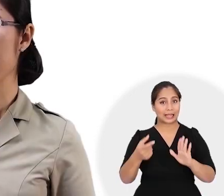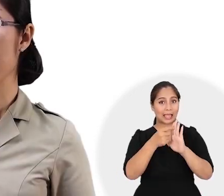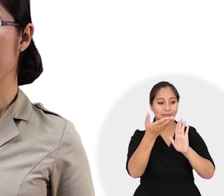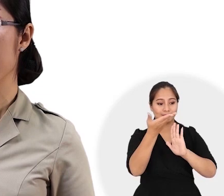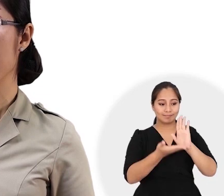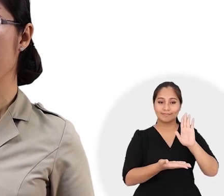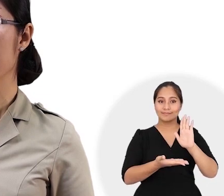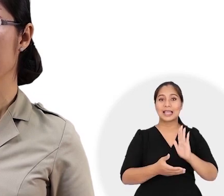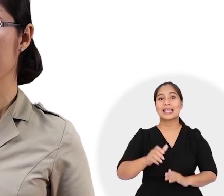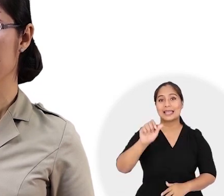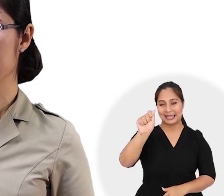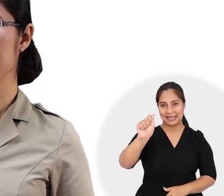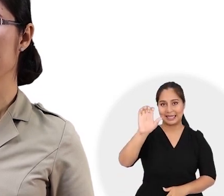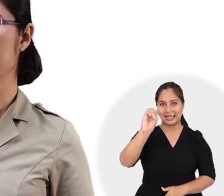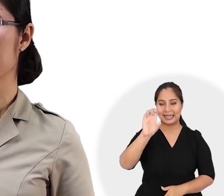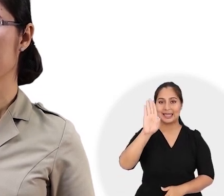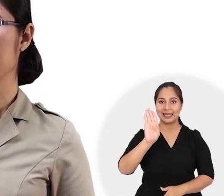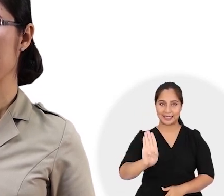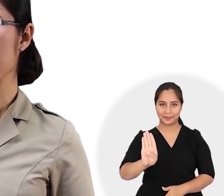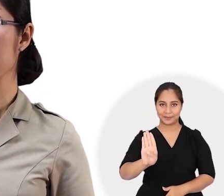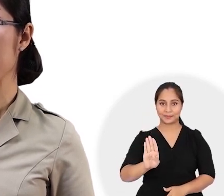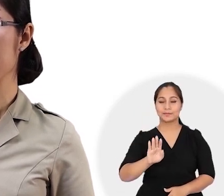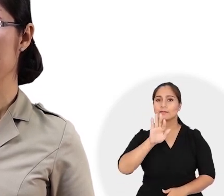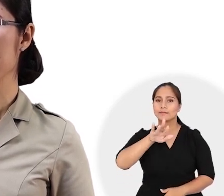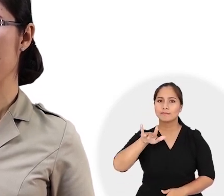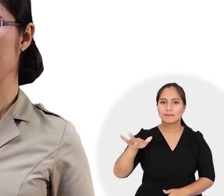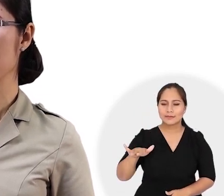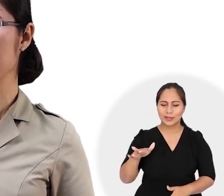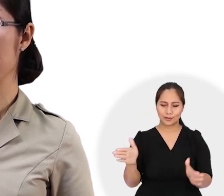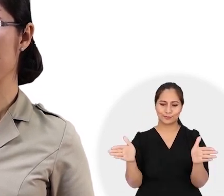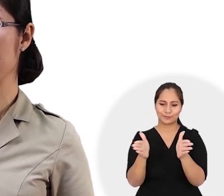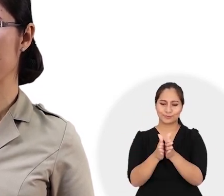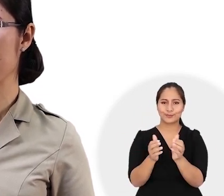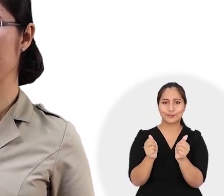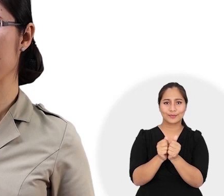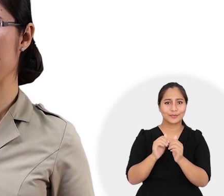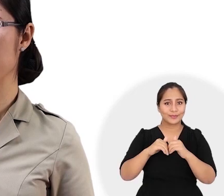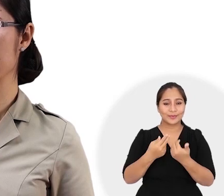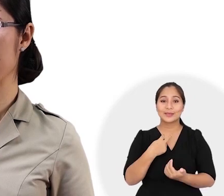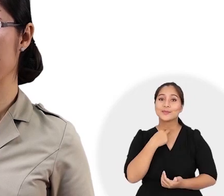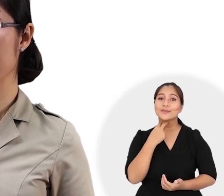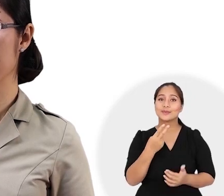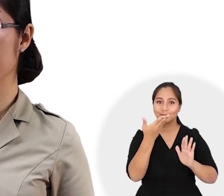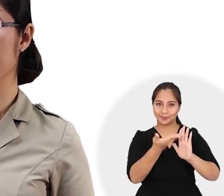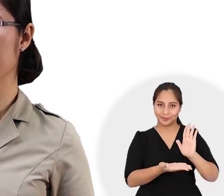คำนี้อ่านว่าอิบสำหรับสระอิบถ้าผสมใส่พยัญชนะจะอ่านออ